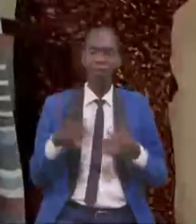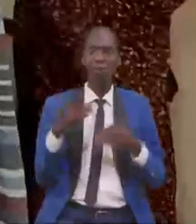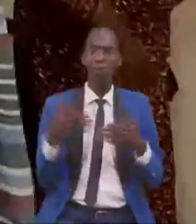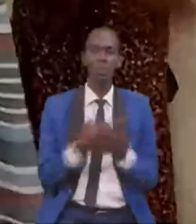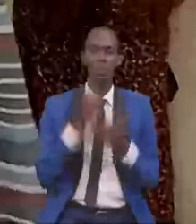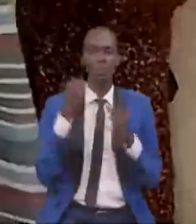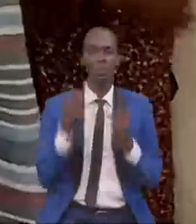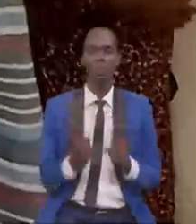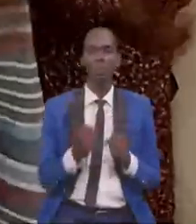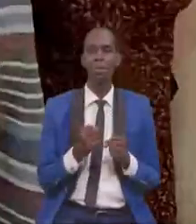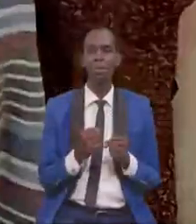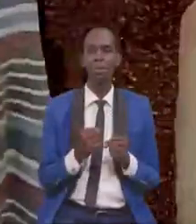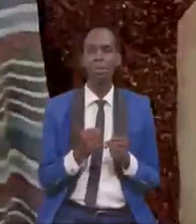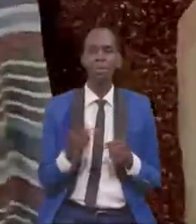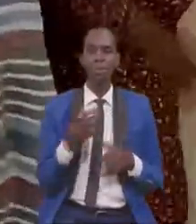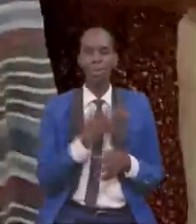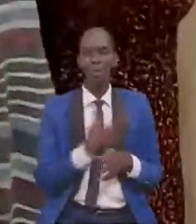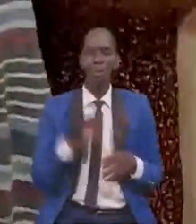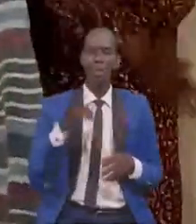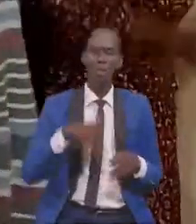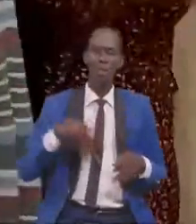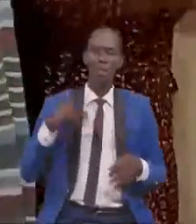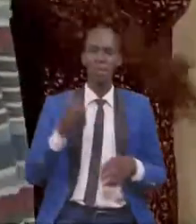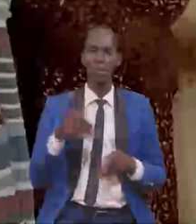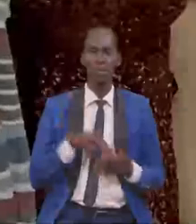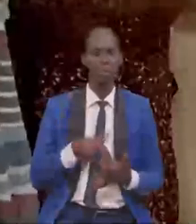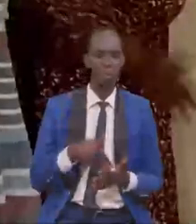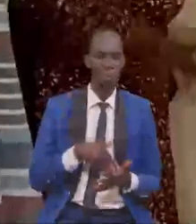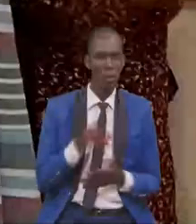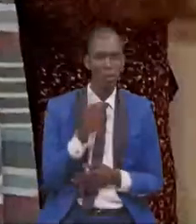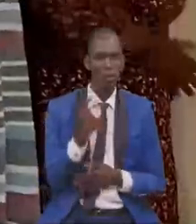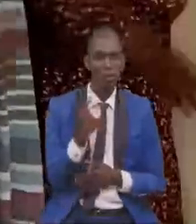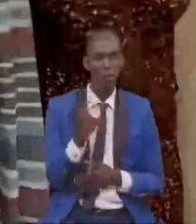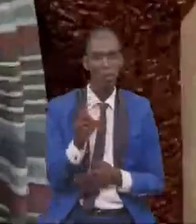force. Tu te vois faible.